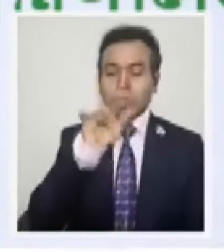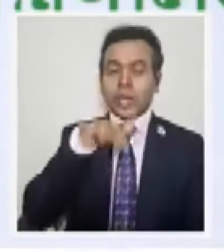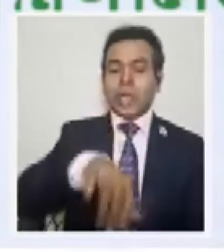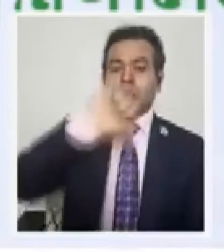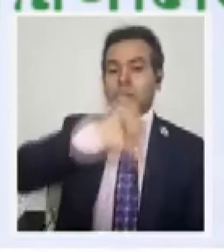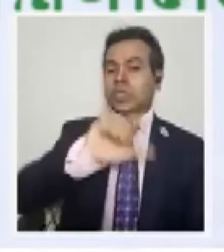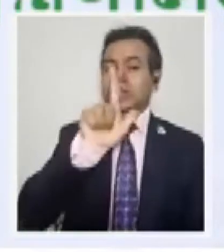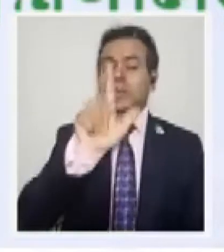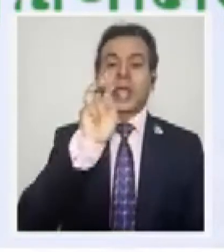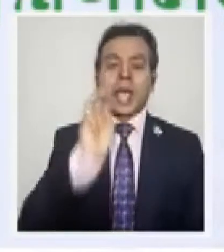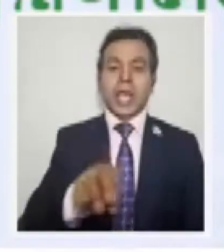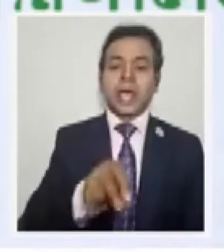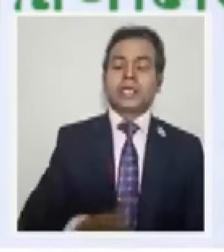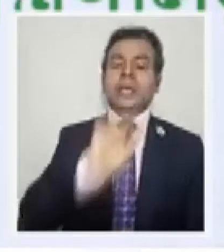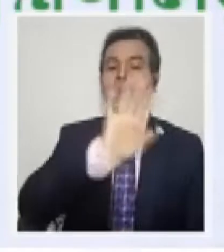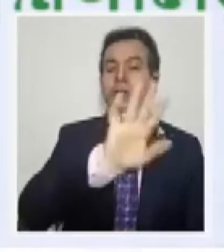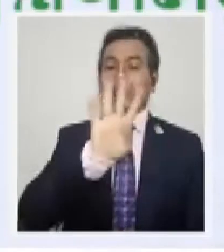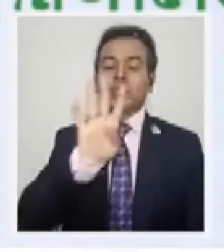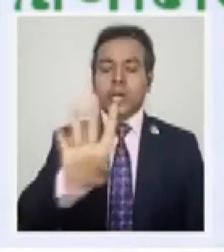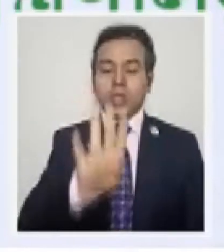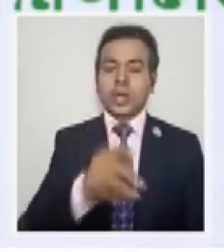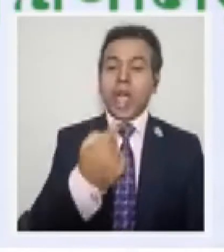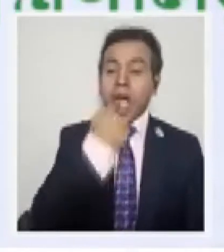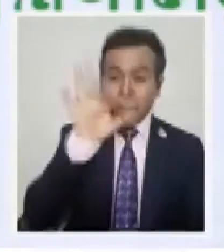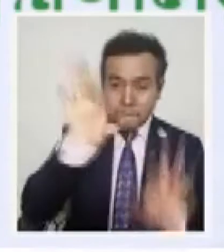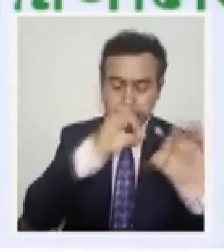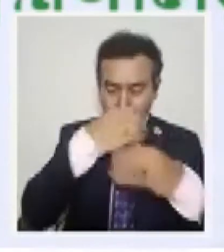9987 জনের এবং এ পর্যন্ত পরীক্ষা হয়েছে